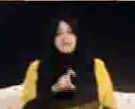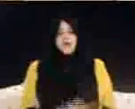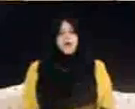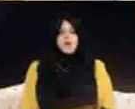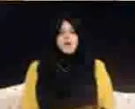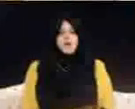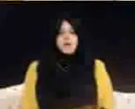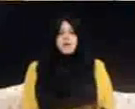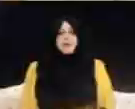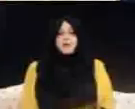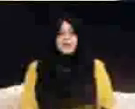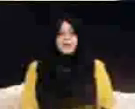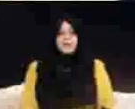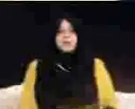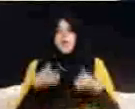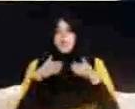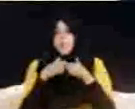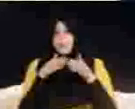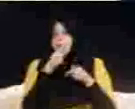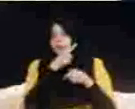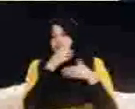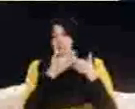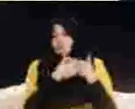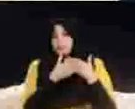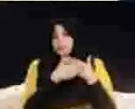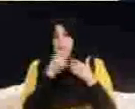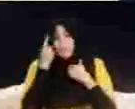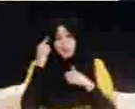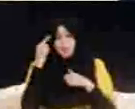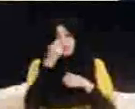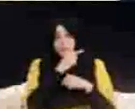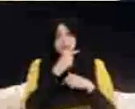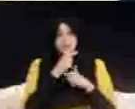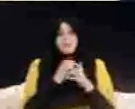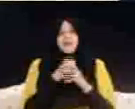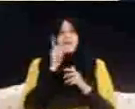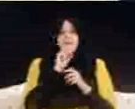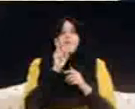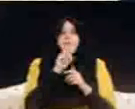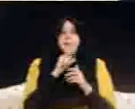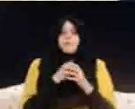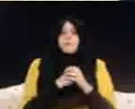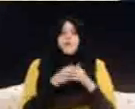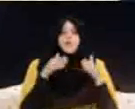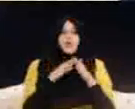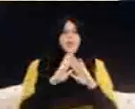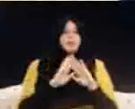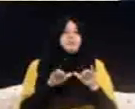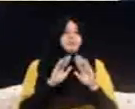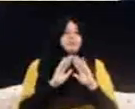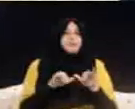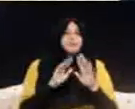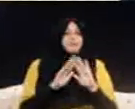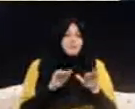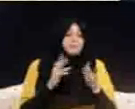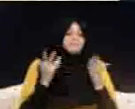تساؤله، ويطلب منكم توجيه نصيحة للزوجات التي يطلبن الطلاق باستمرار